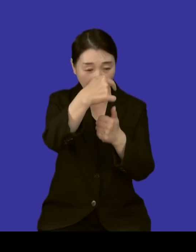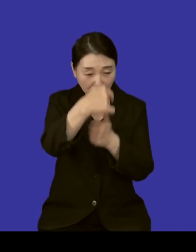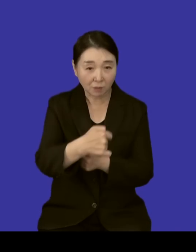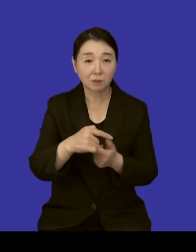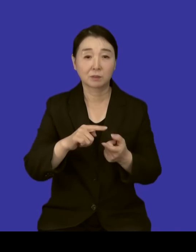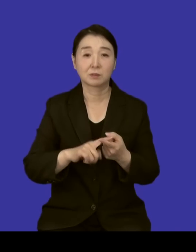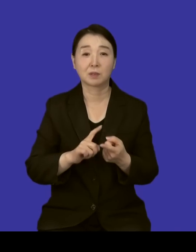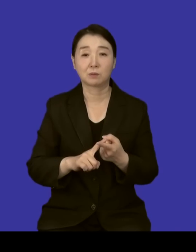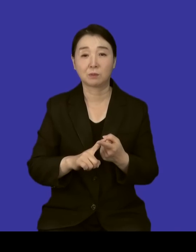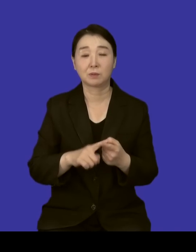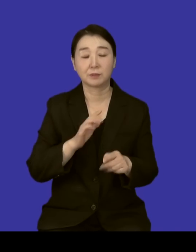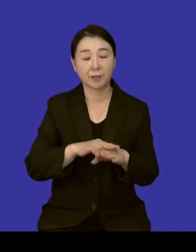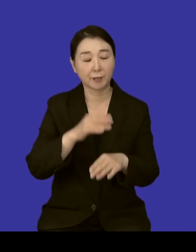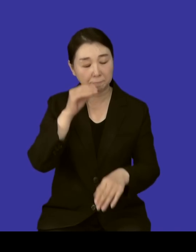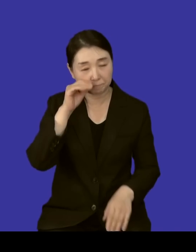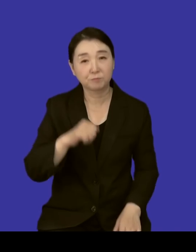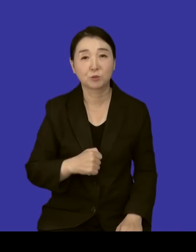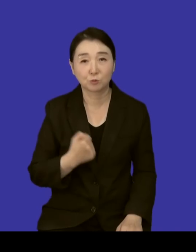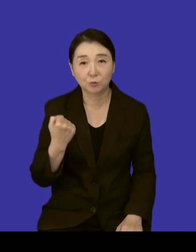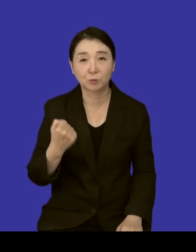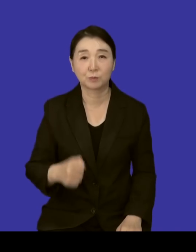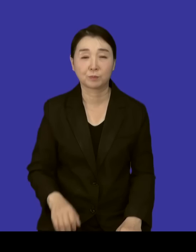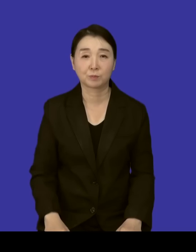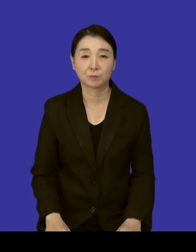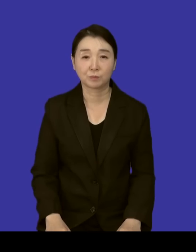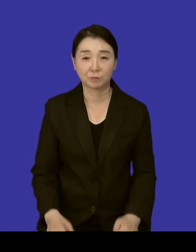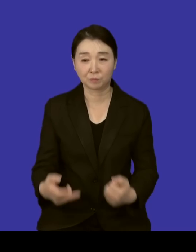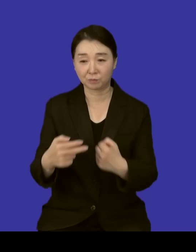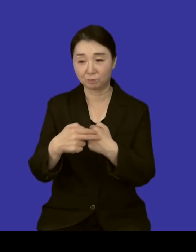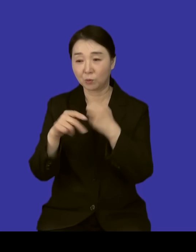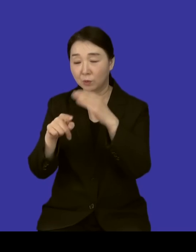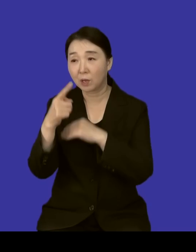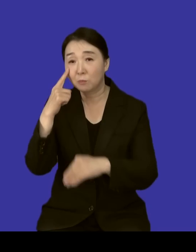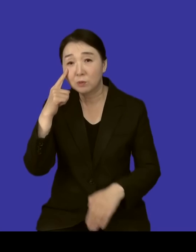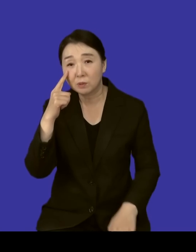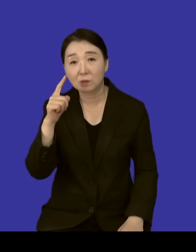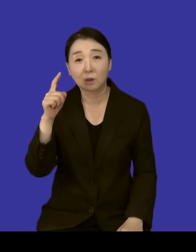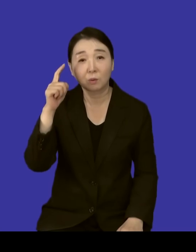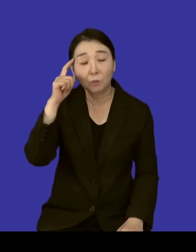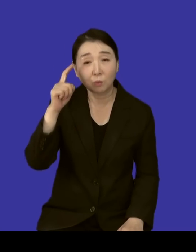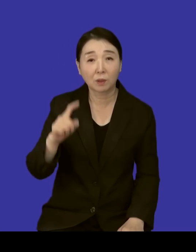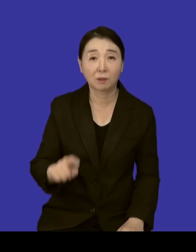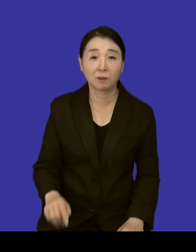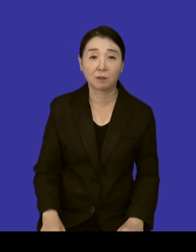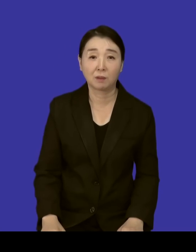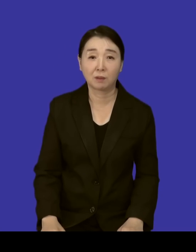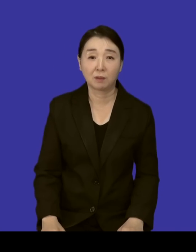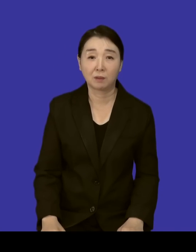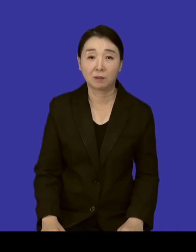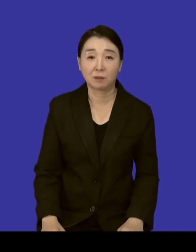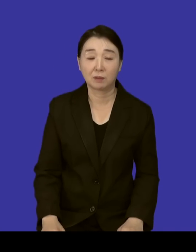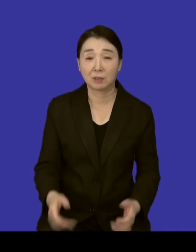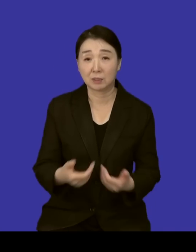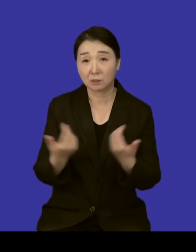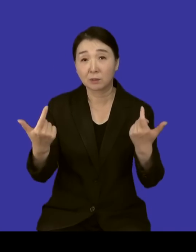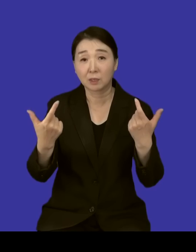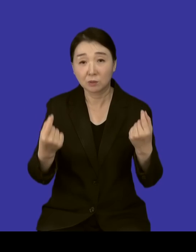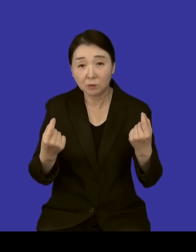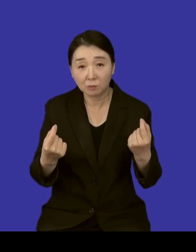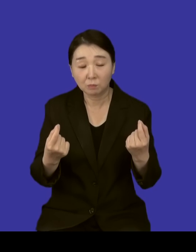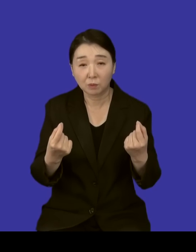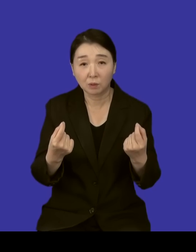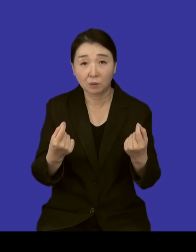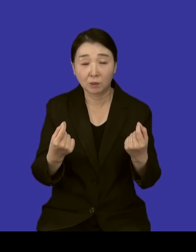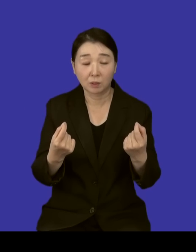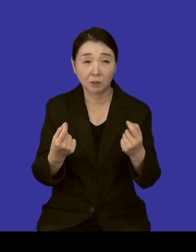명령을 제가 순종을 했어요. 예. 병원에 갔더니 완전히 떠날 사람처럼 완벽하게 다 이제 한